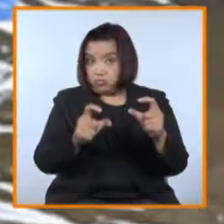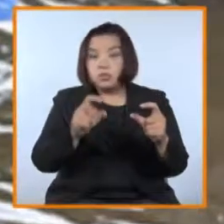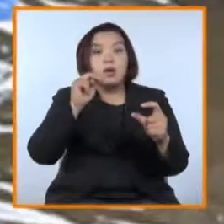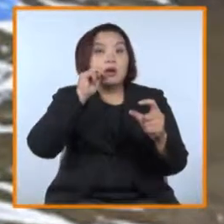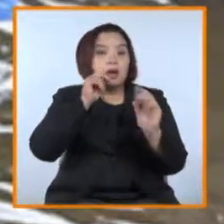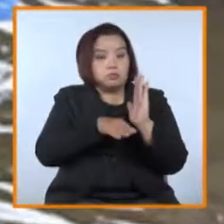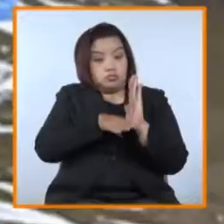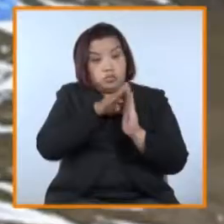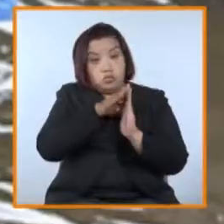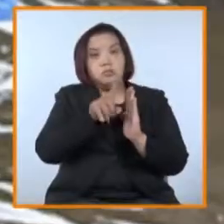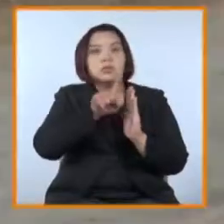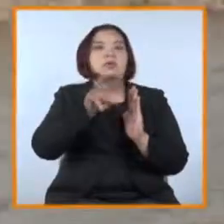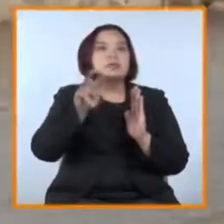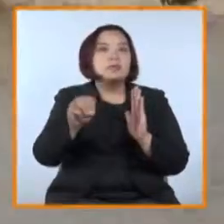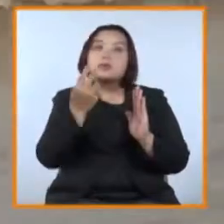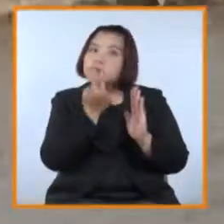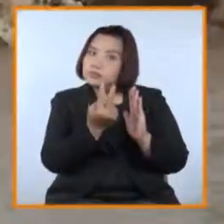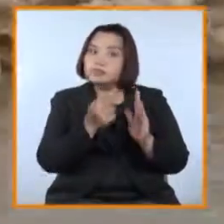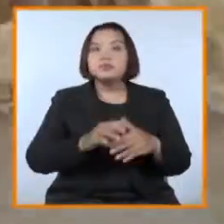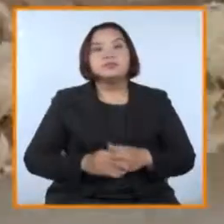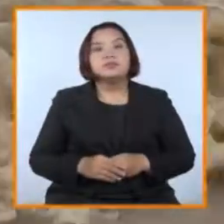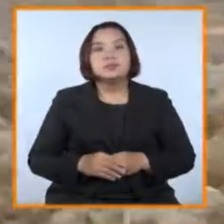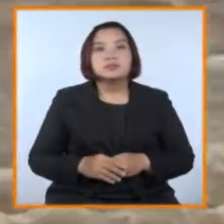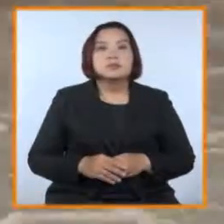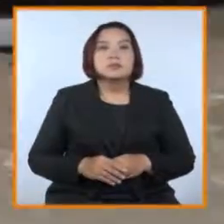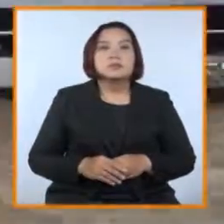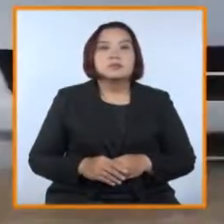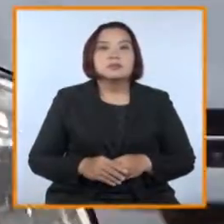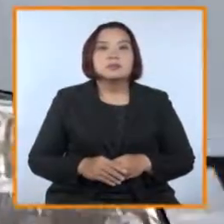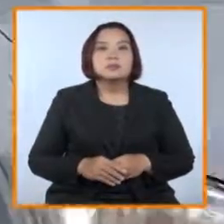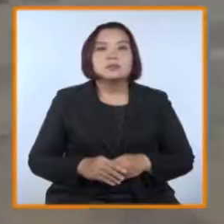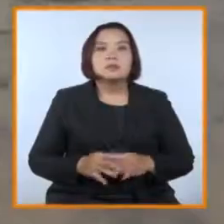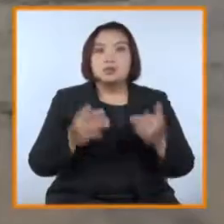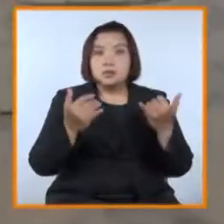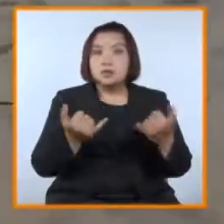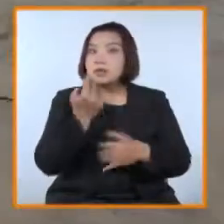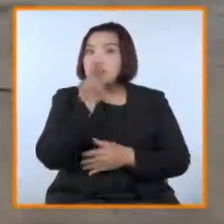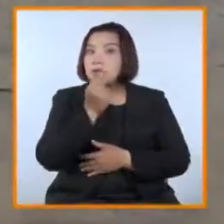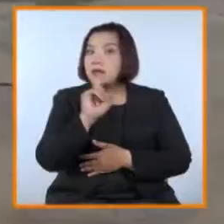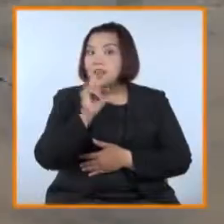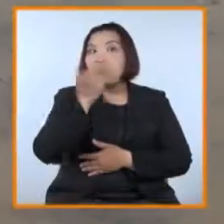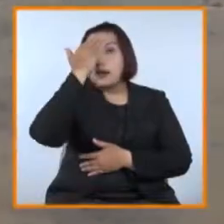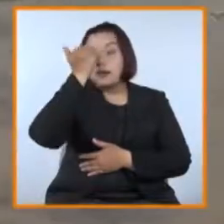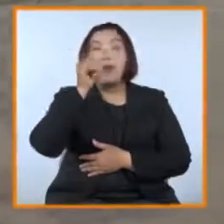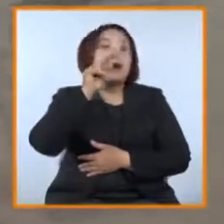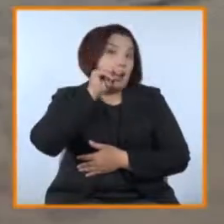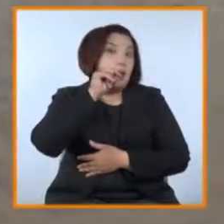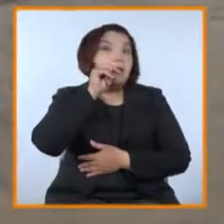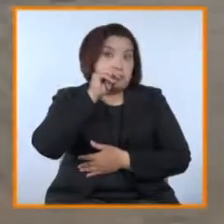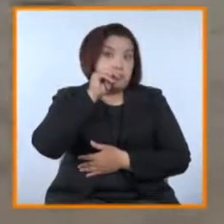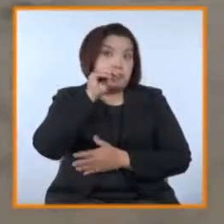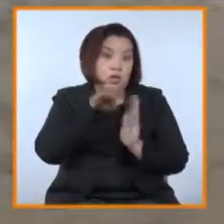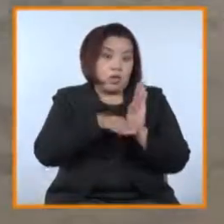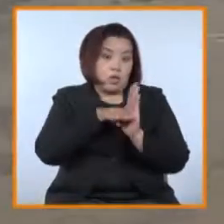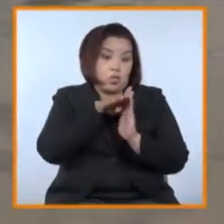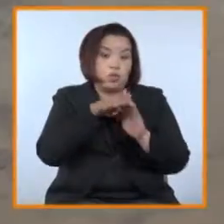งเกือบ1เมตรเราไปดูภาพกันเลยค่ะนี่คือภาพนะคะของความเสียหายที่เกิดขึ้นนะคะเวลาขับร